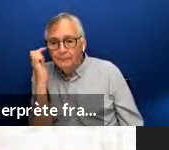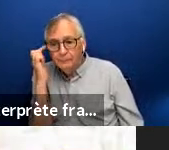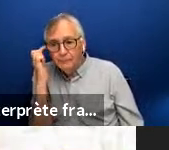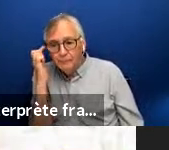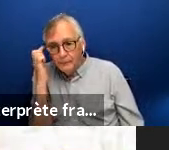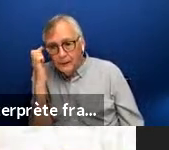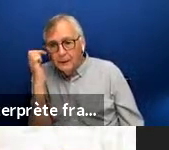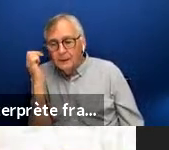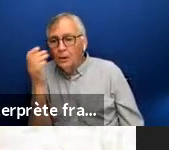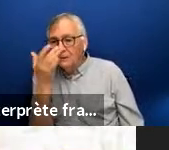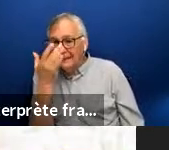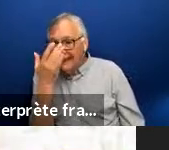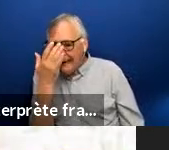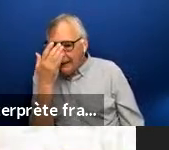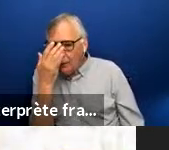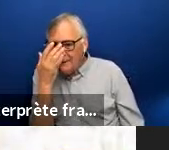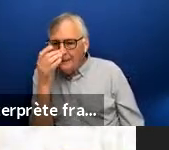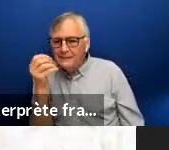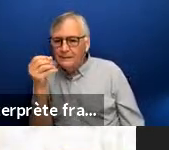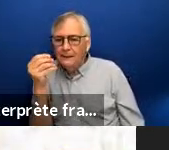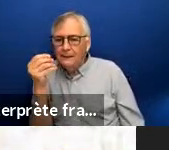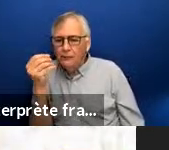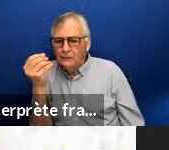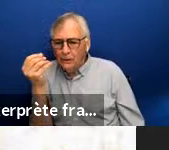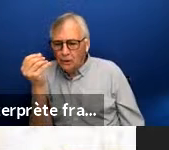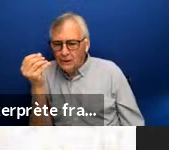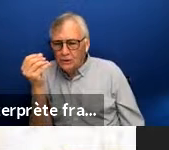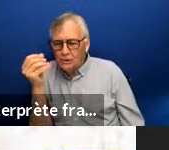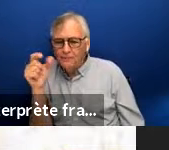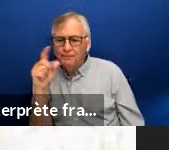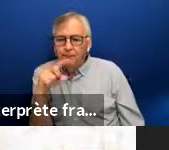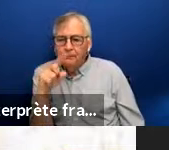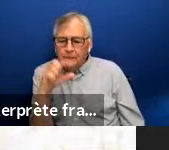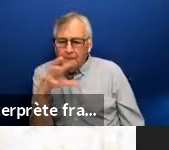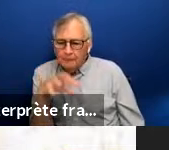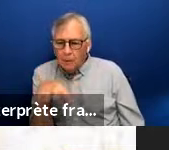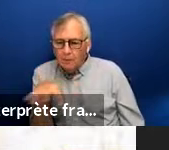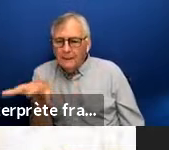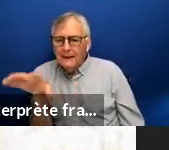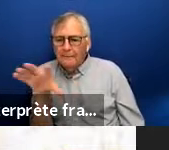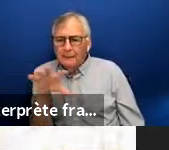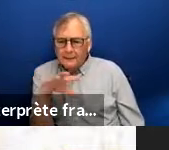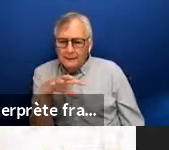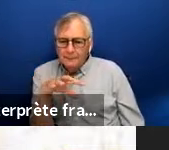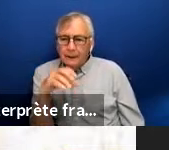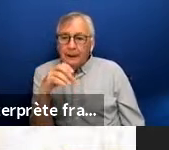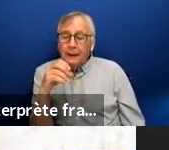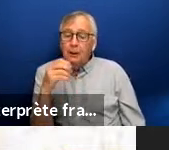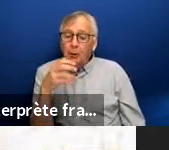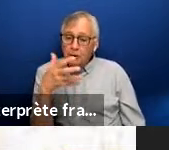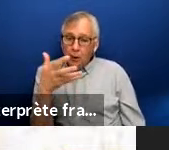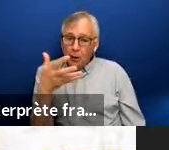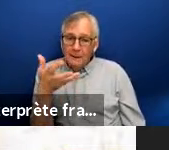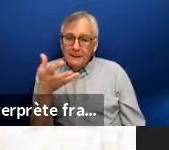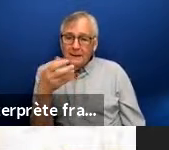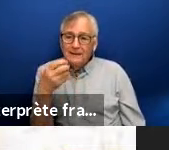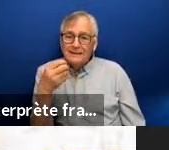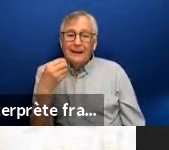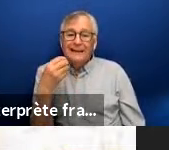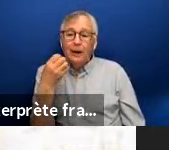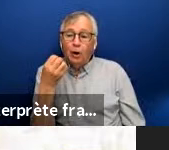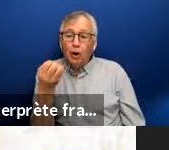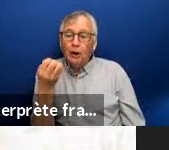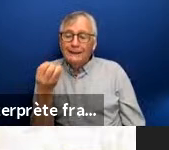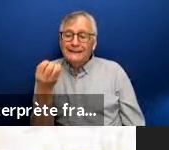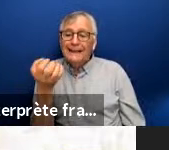officiellement. Donc, c'est des linguistes, effectivement, qui font des recherches de pays en pays. Et il y a plusieurs pays,